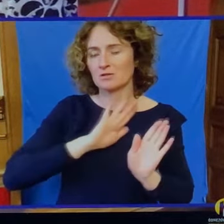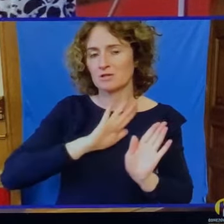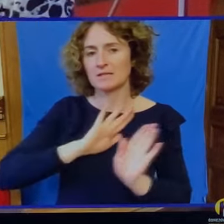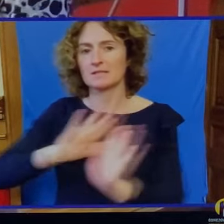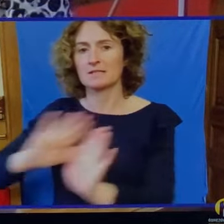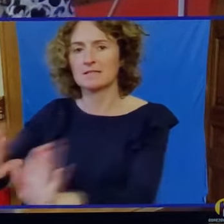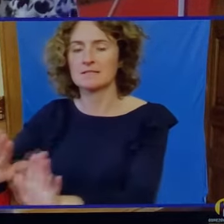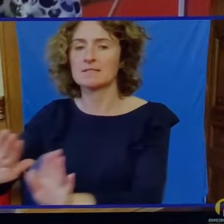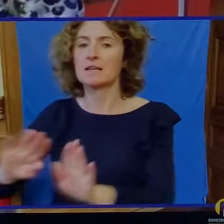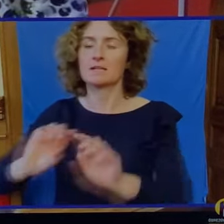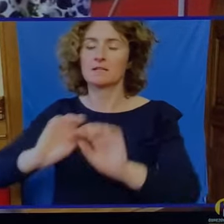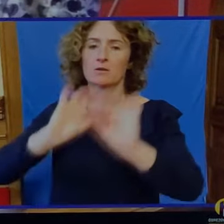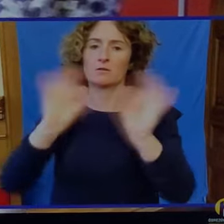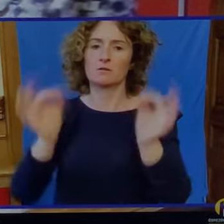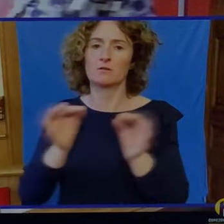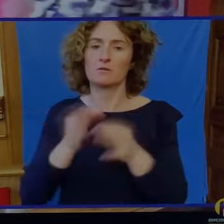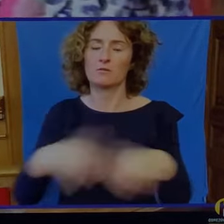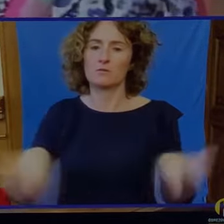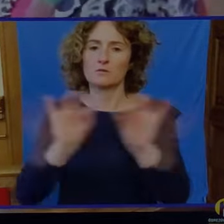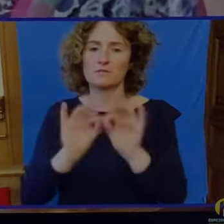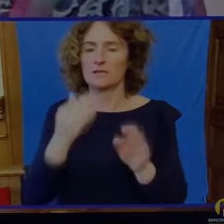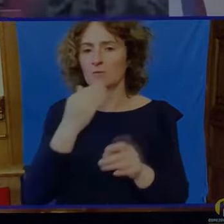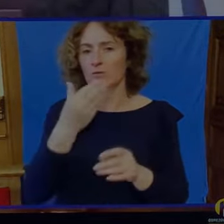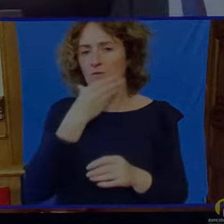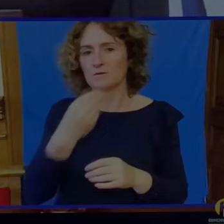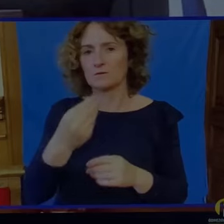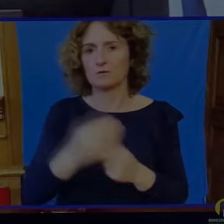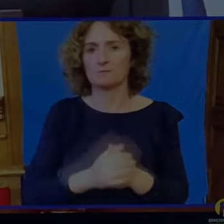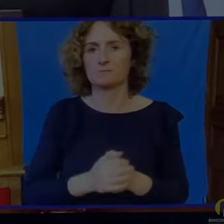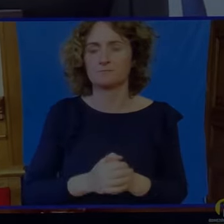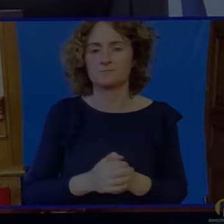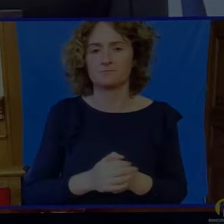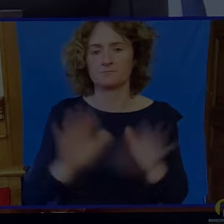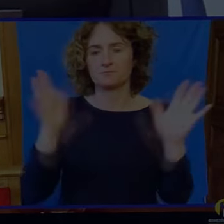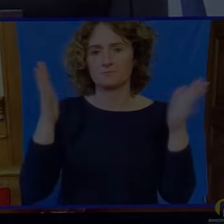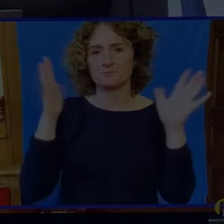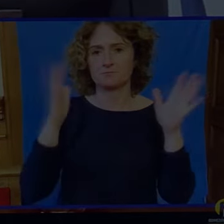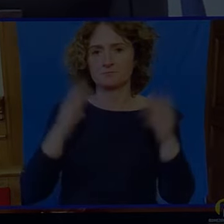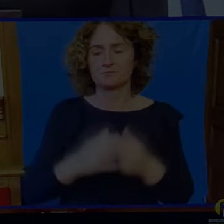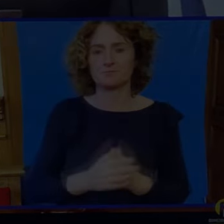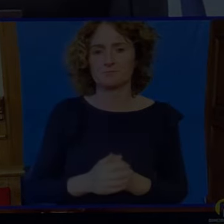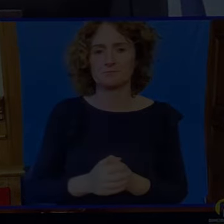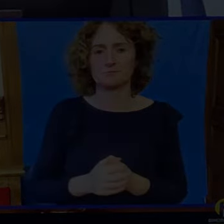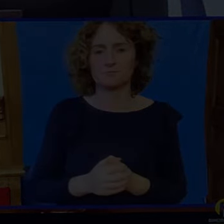szeretett városunkat. Köszönöm. Köszönjük szépen.